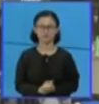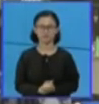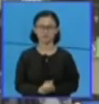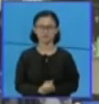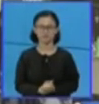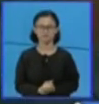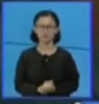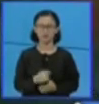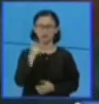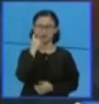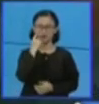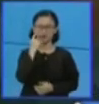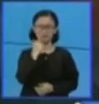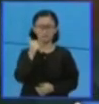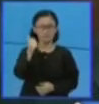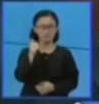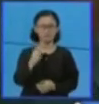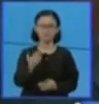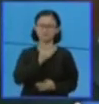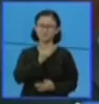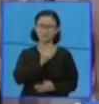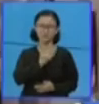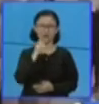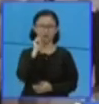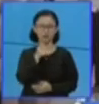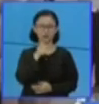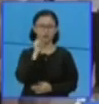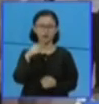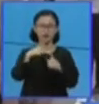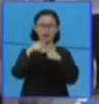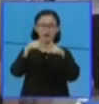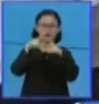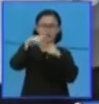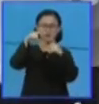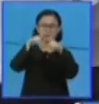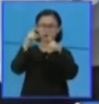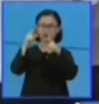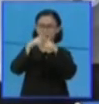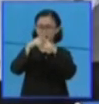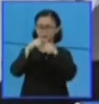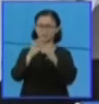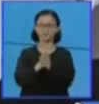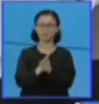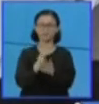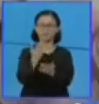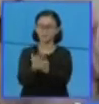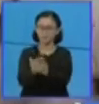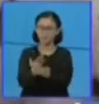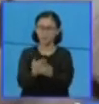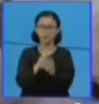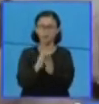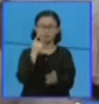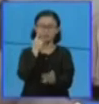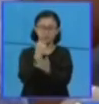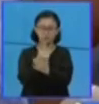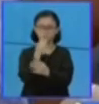Memiliki penglihatan normal menjadi harapan para lanjut usia yang menderita katarak. Gayung bersambut, harapan mereka untuk bisa kembali melihat dengan